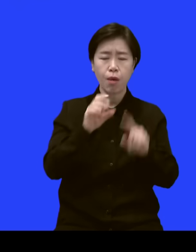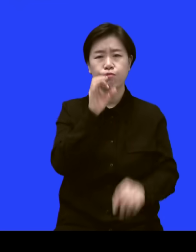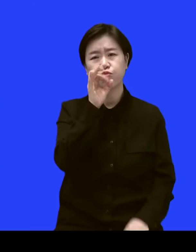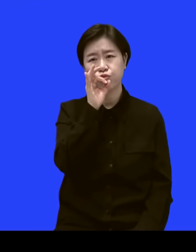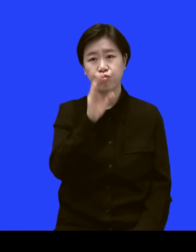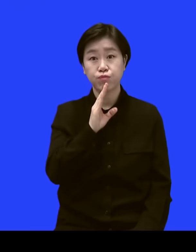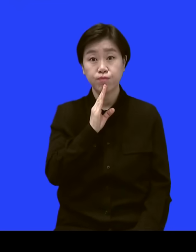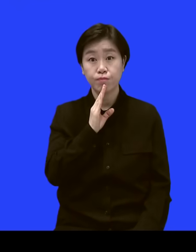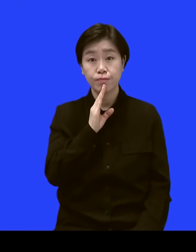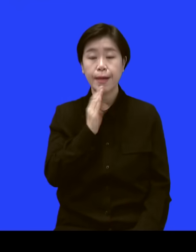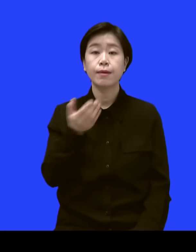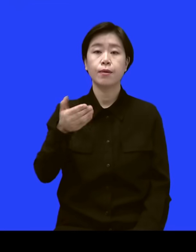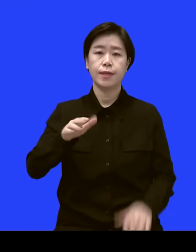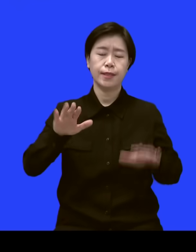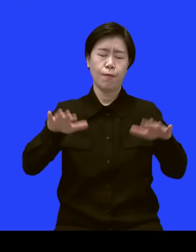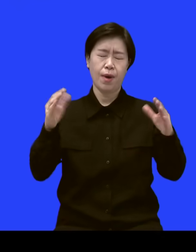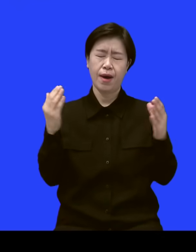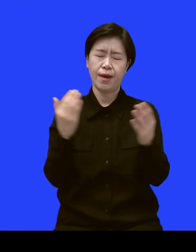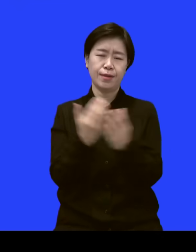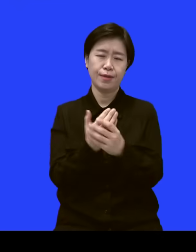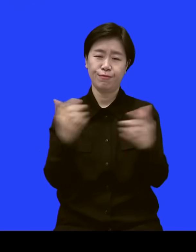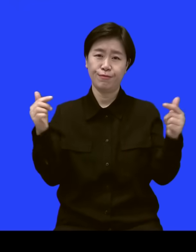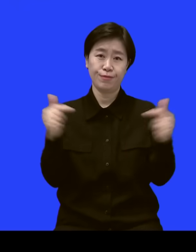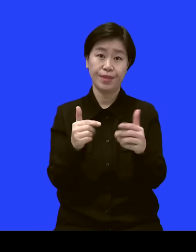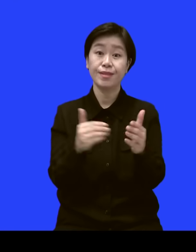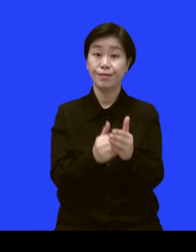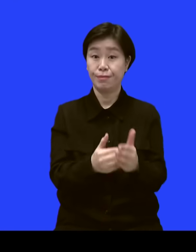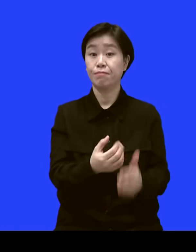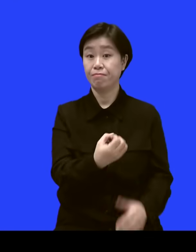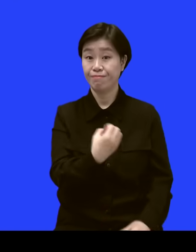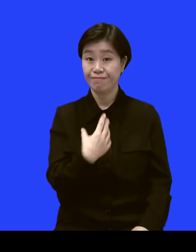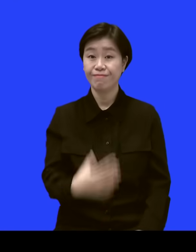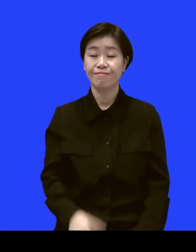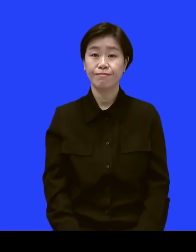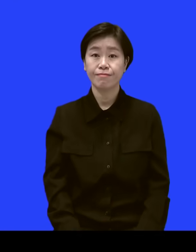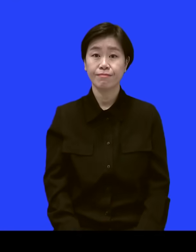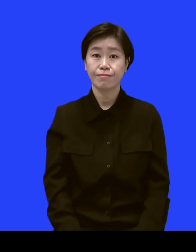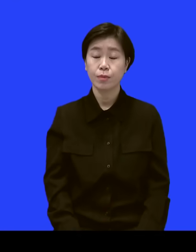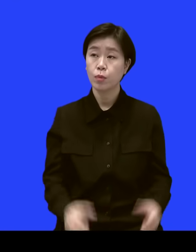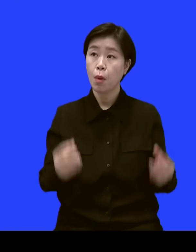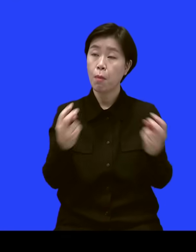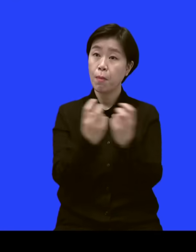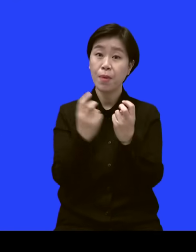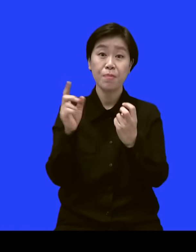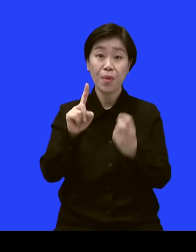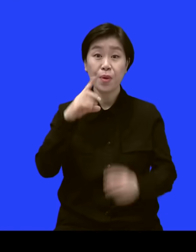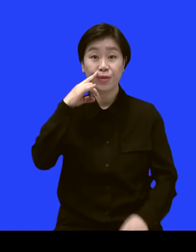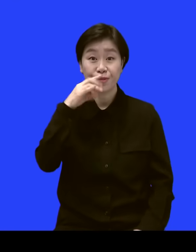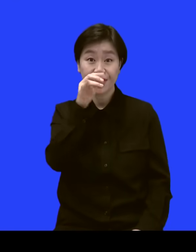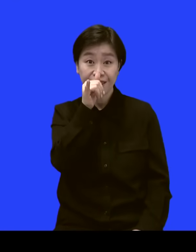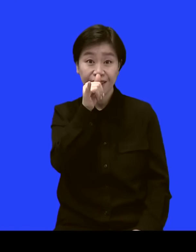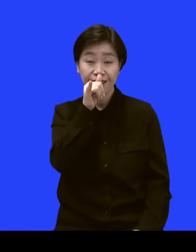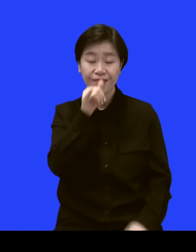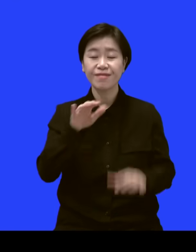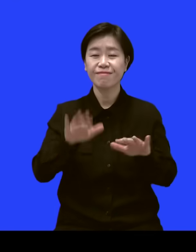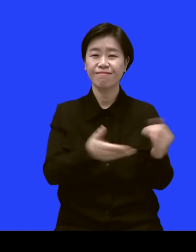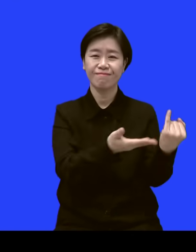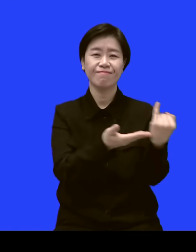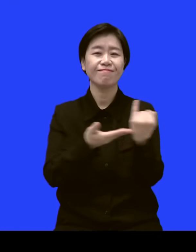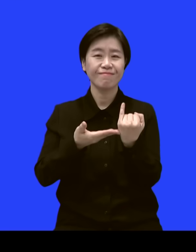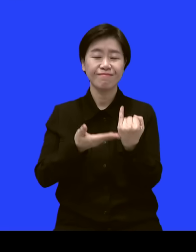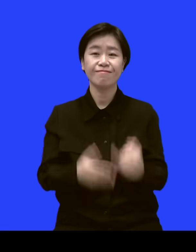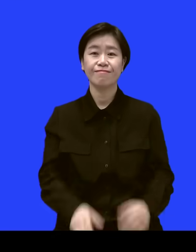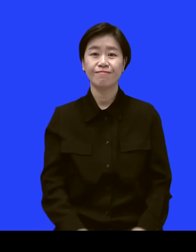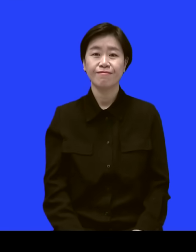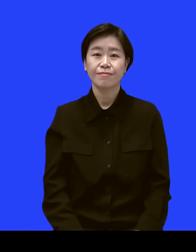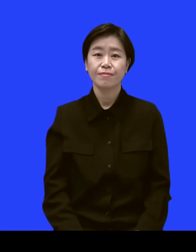넘어졌지만 그래도 지금은 완벽히 치유가 되셨다고 합니다. 어떻게 치유되셨는지 너무너무 궁금한데요. 네. 그럼 바로 모셔보도록